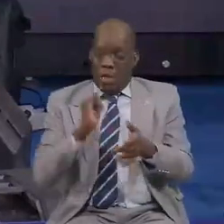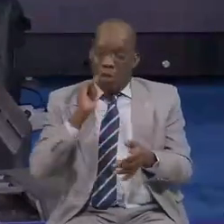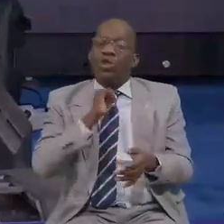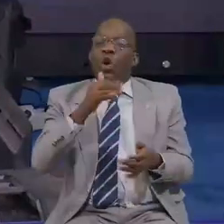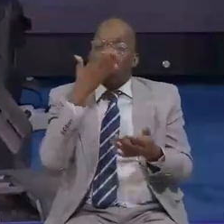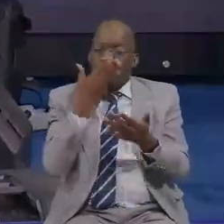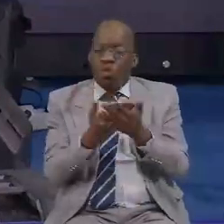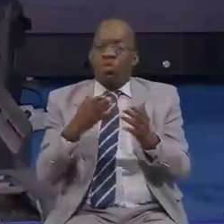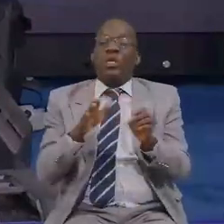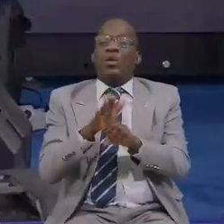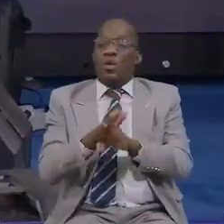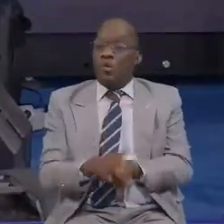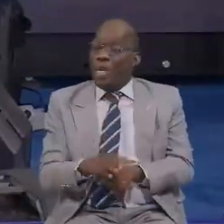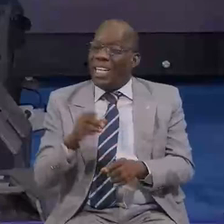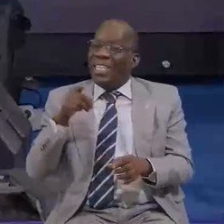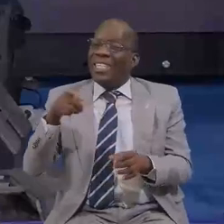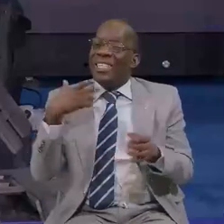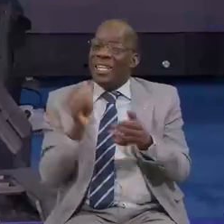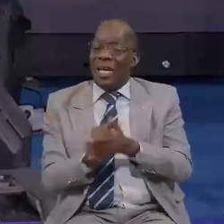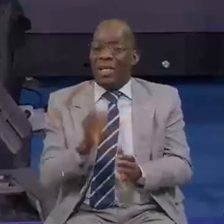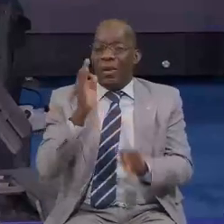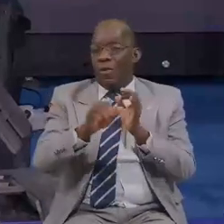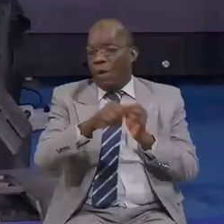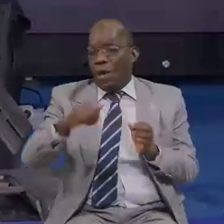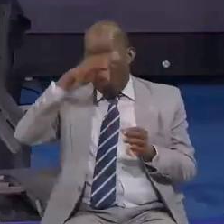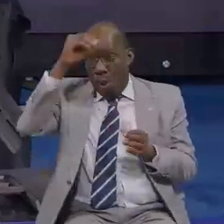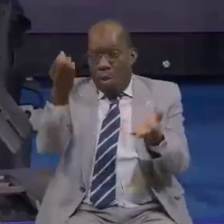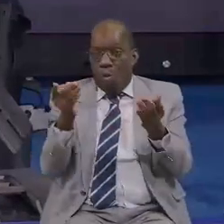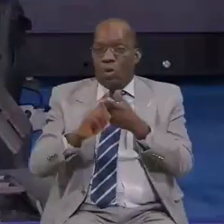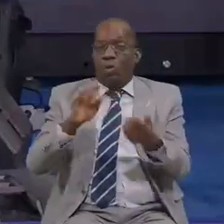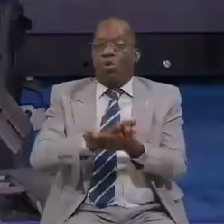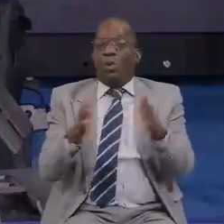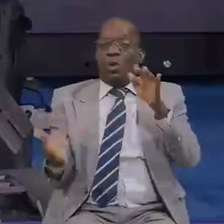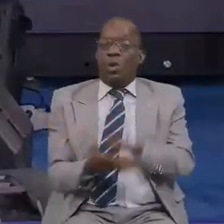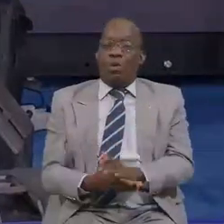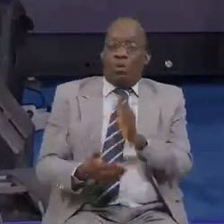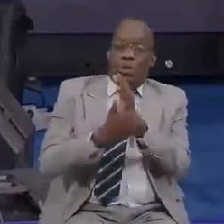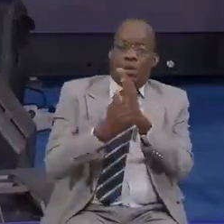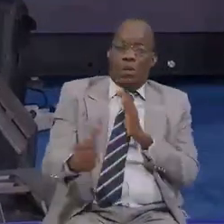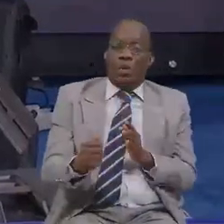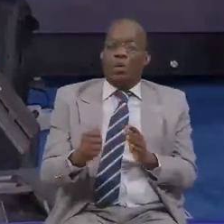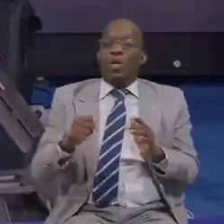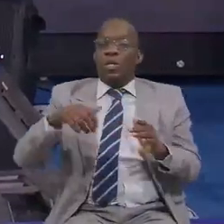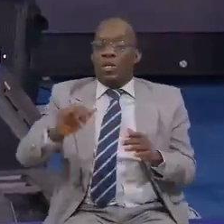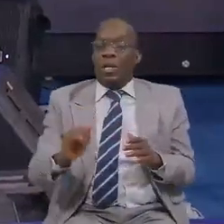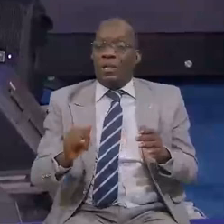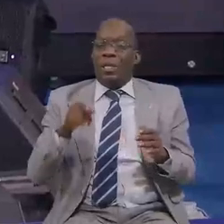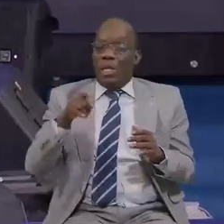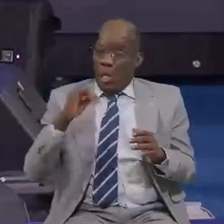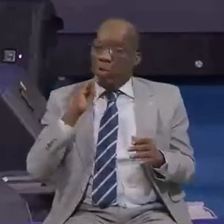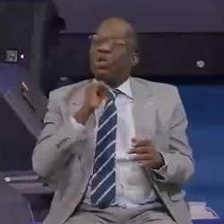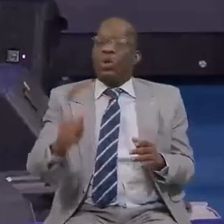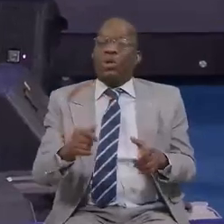alors, si donc quelqu'un veut être couronné, il doit combattre suivant les règles.